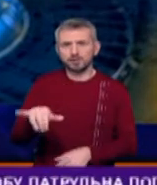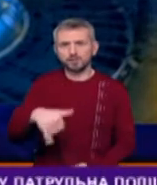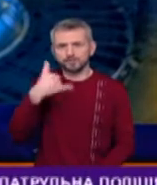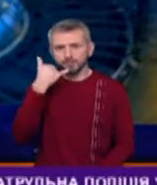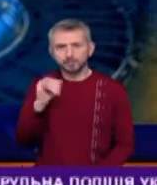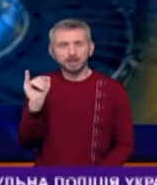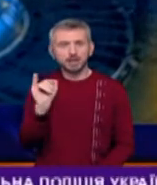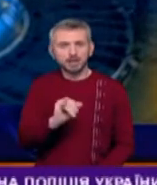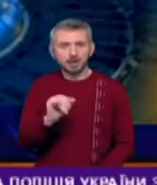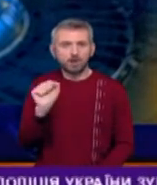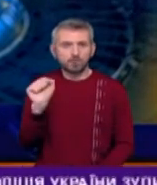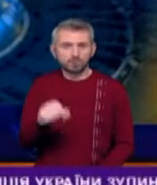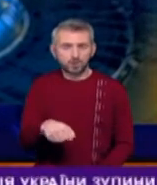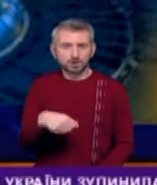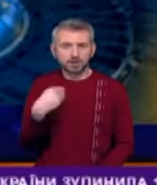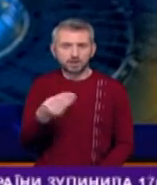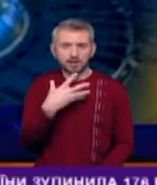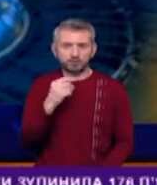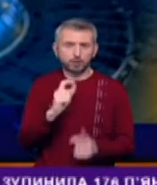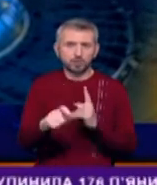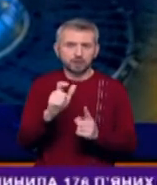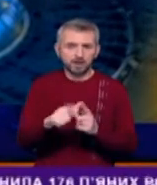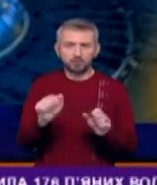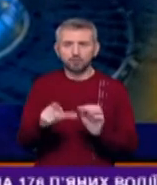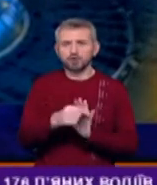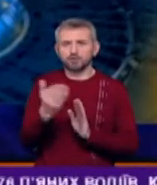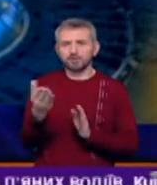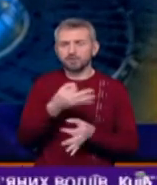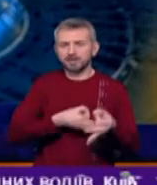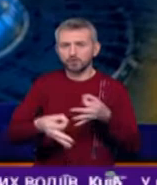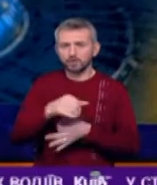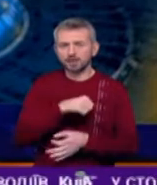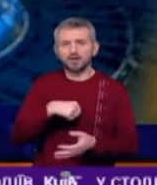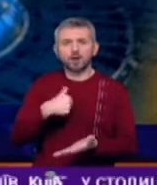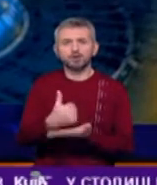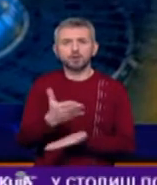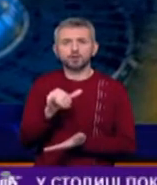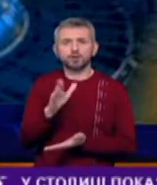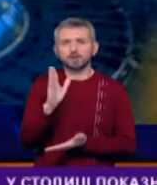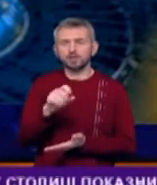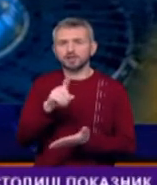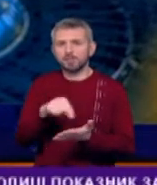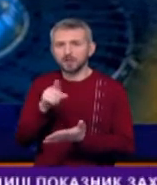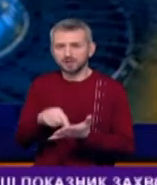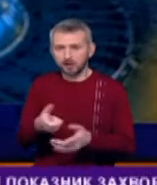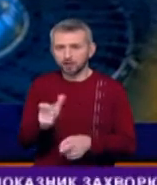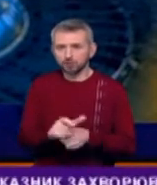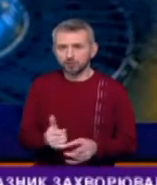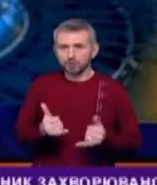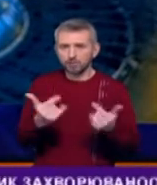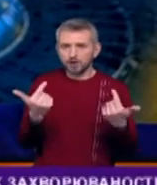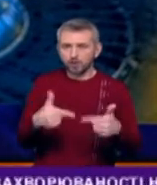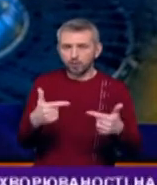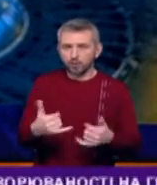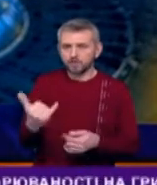і можете давати свої коментарі, ми можемо з вами дискутувати. Найголовніше, якщо у вас будуть запитання, тому що дуже поважні гості до